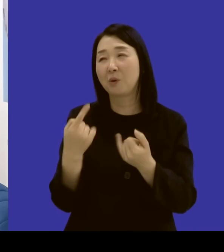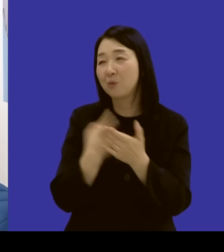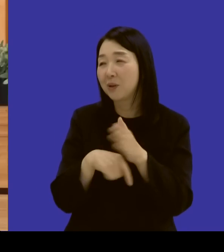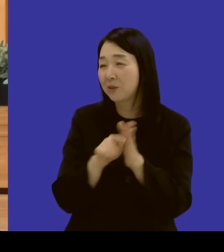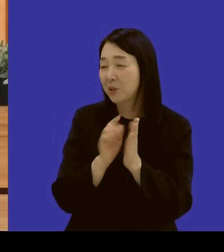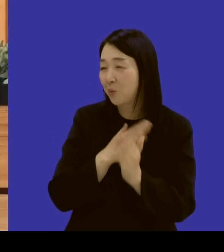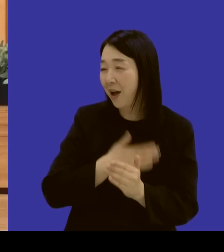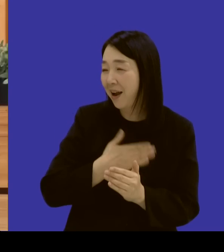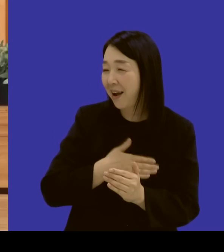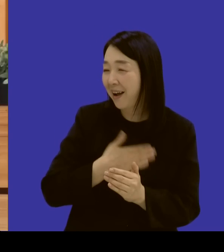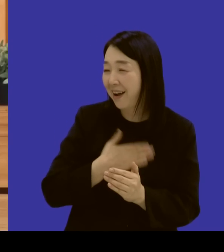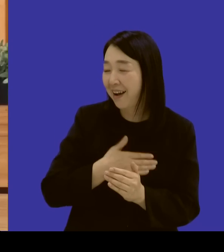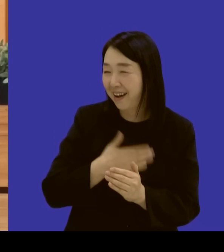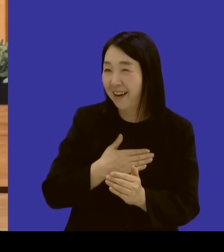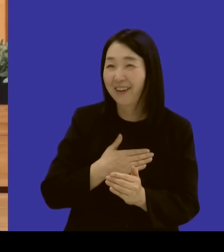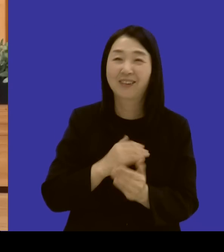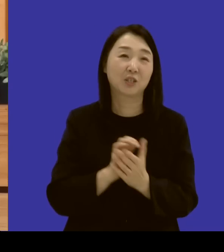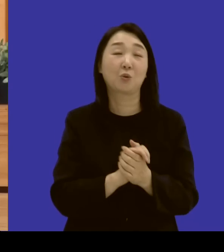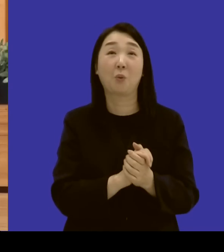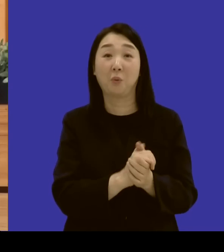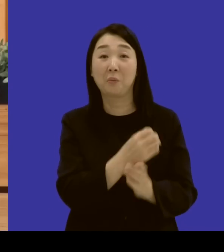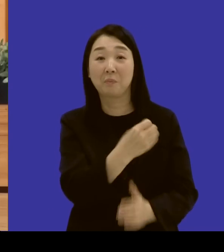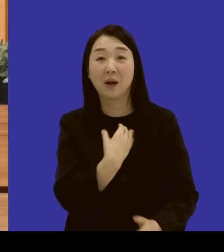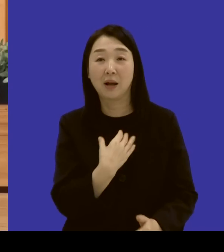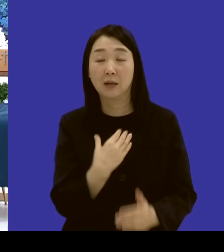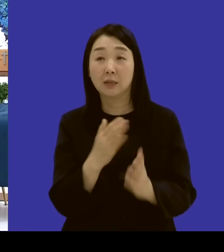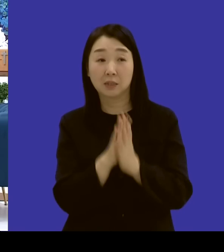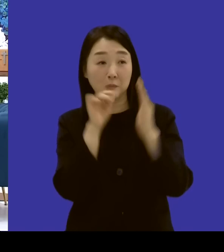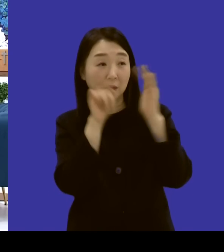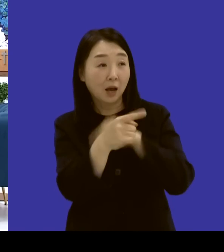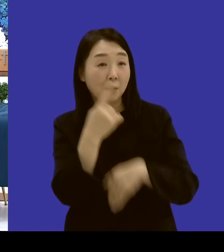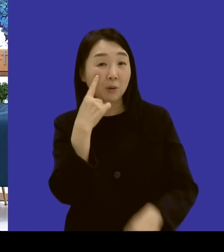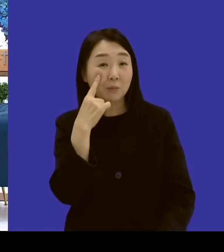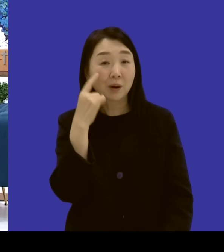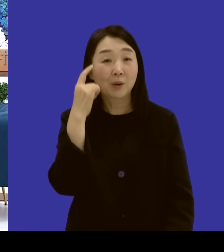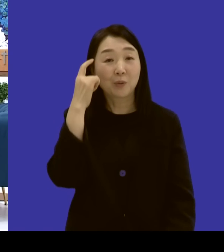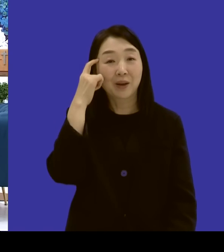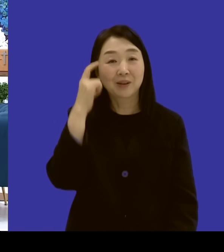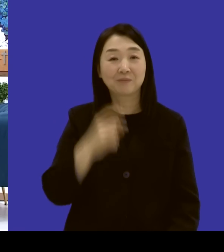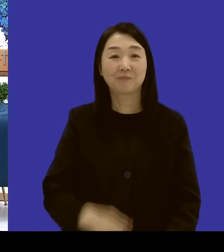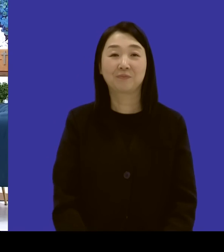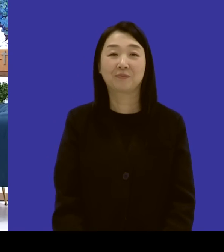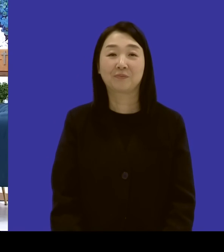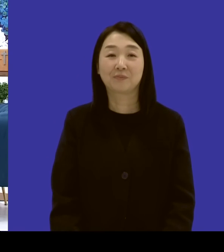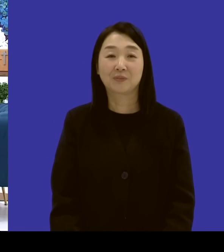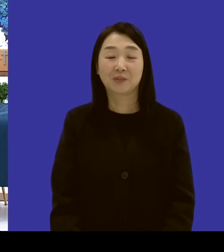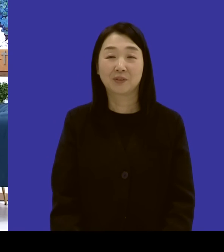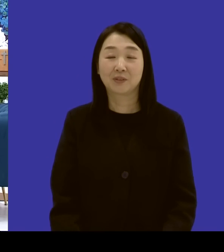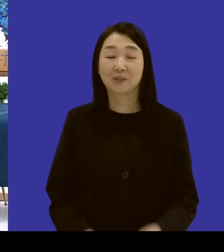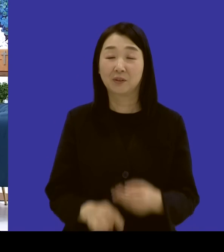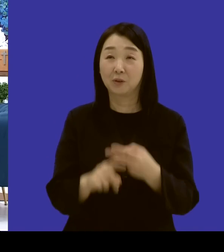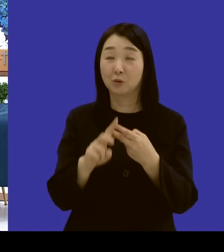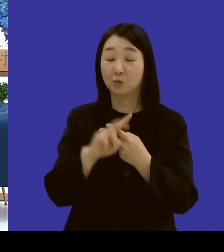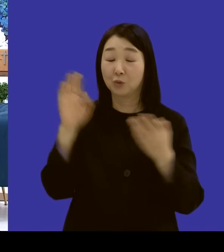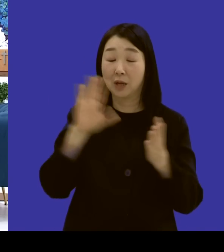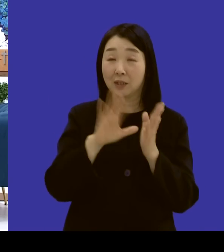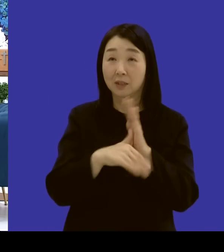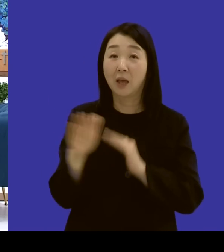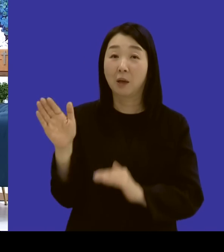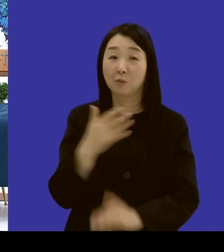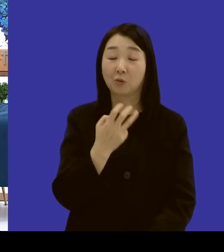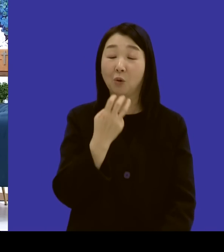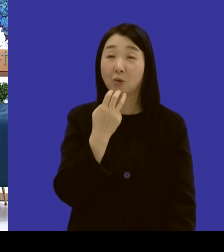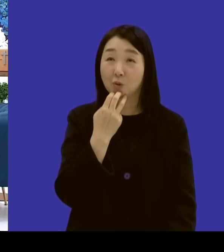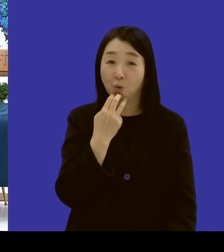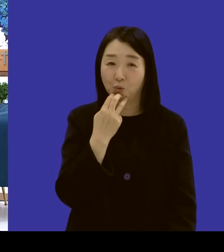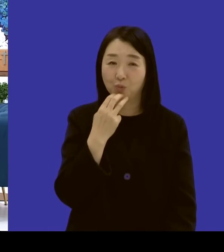기도하고 있어. 기도할게. 근데 제가 집에로 와보면 제가 이제 대구 사람인데 중학교부터 벌써 그 유학을 서울로